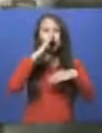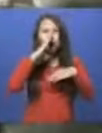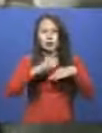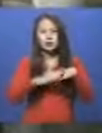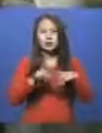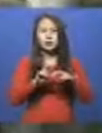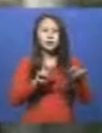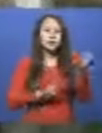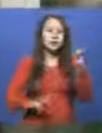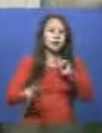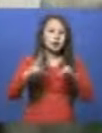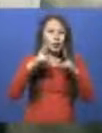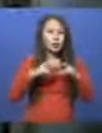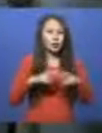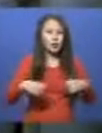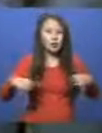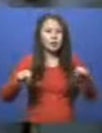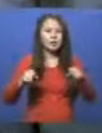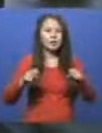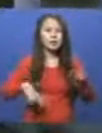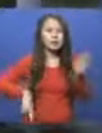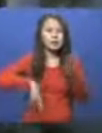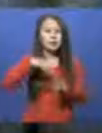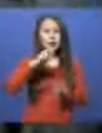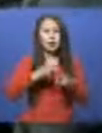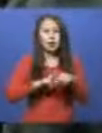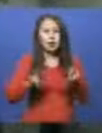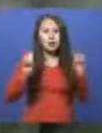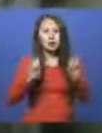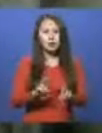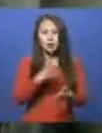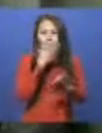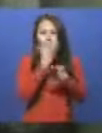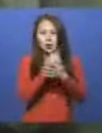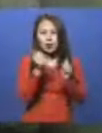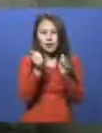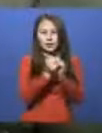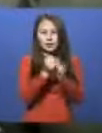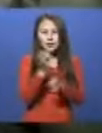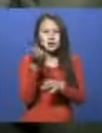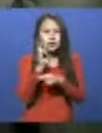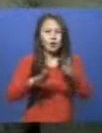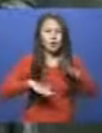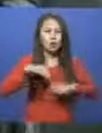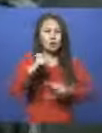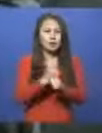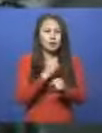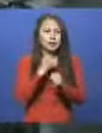маңайдағы жерлерді тексеруге шыққан. Сол кезде мотоцикл мінген біреу тәртіп сақшыларының жанына барып, қолдан жасалған